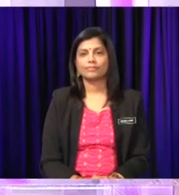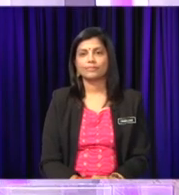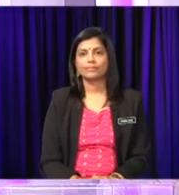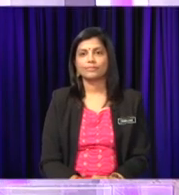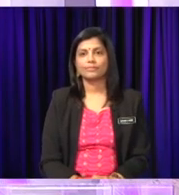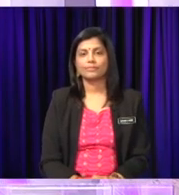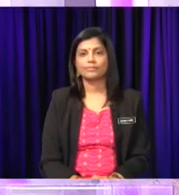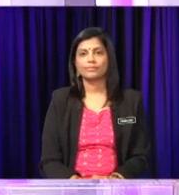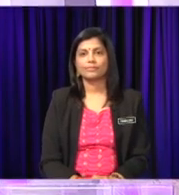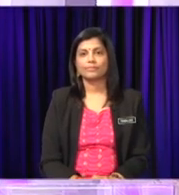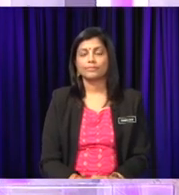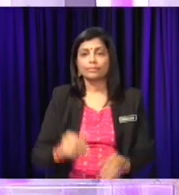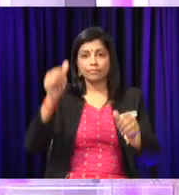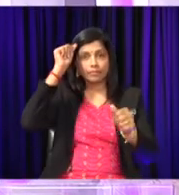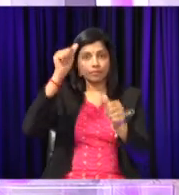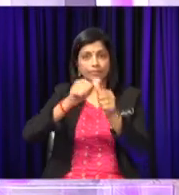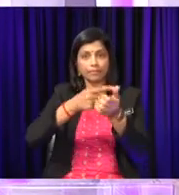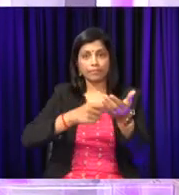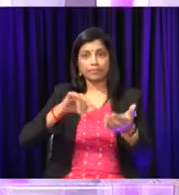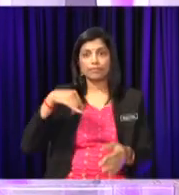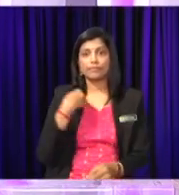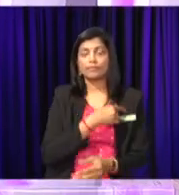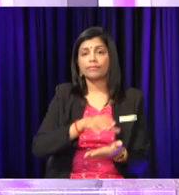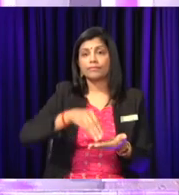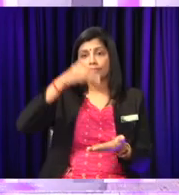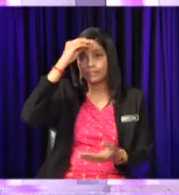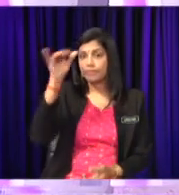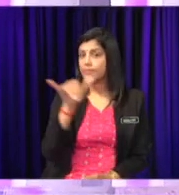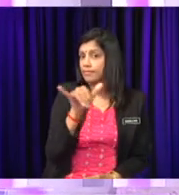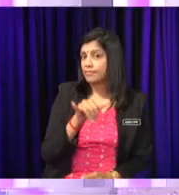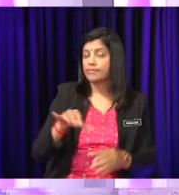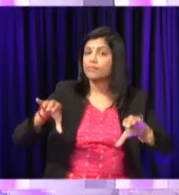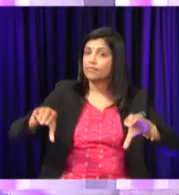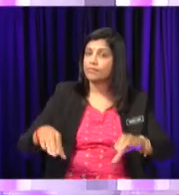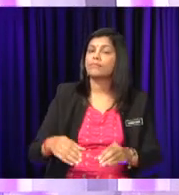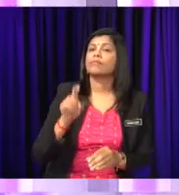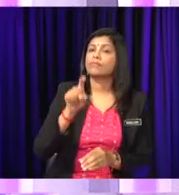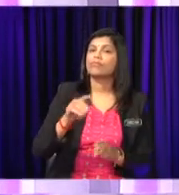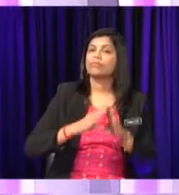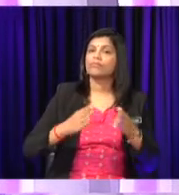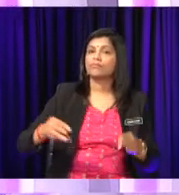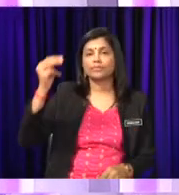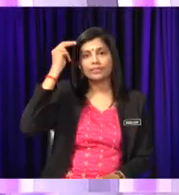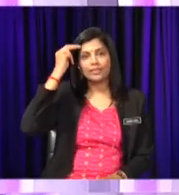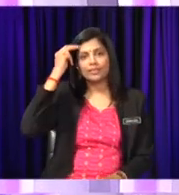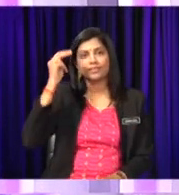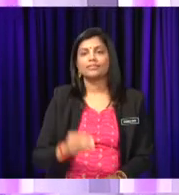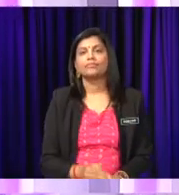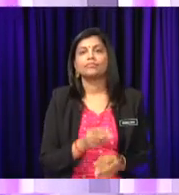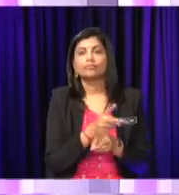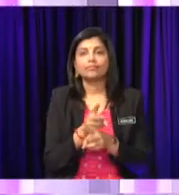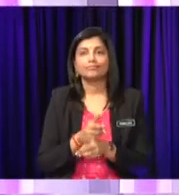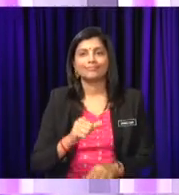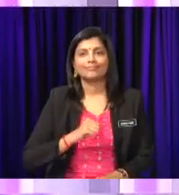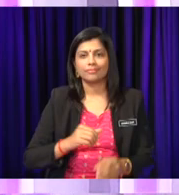yang kita belajar pada hari ini sama-sama kita praktikkan dalam pembelajaran kita jaga diri baik-baik saja